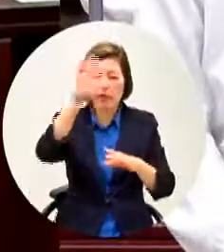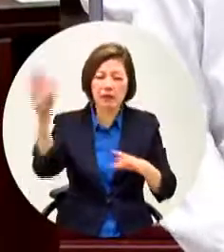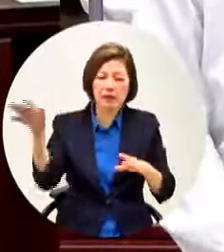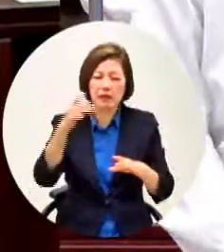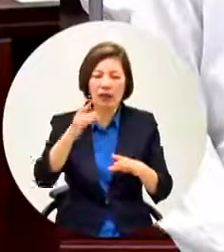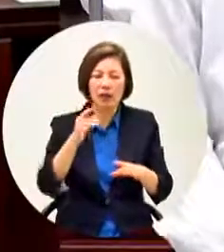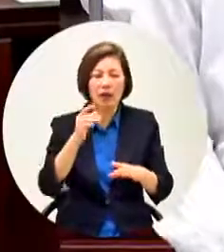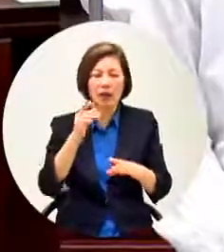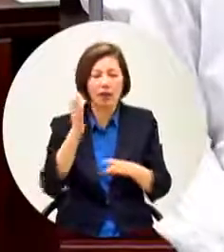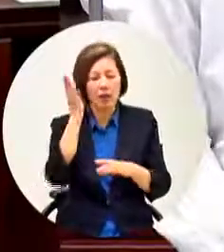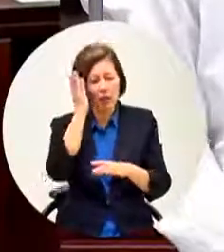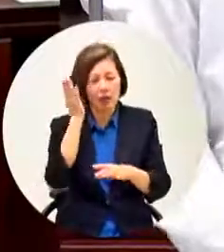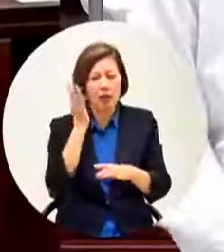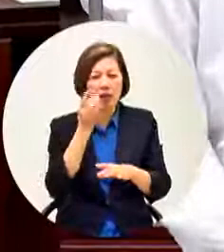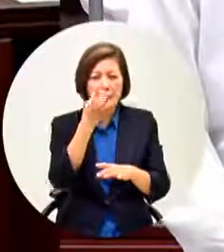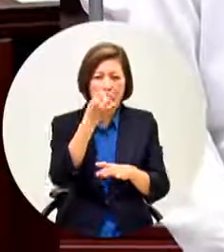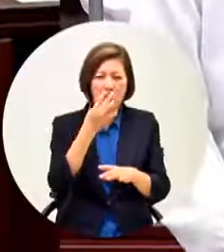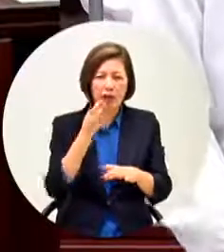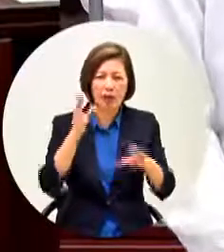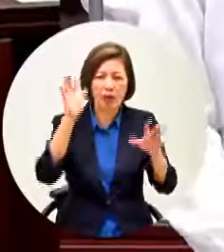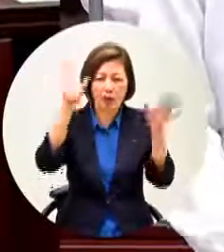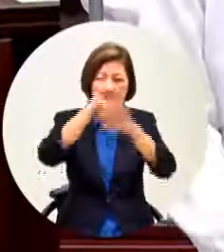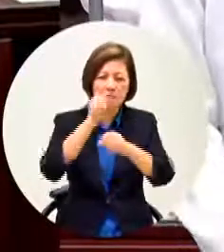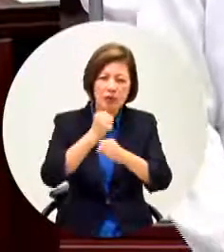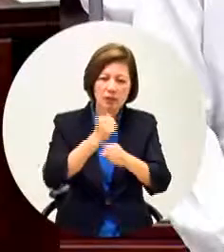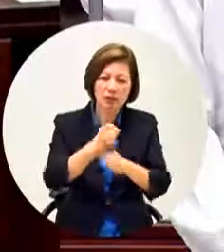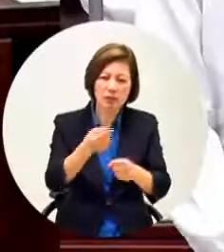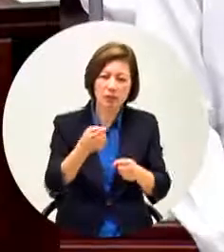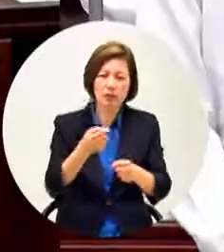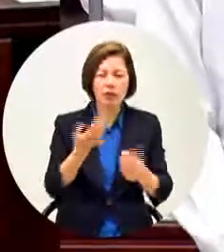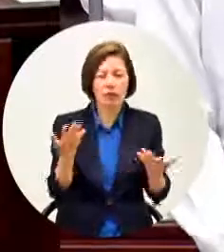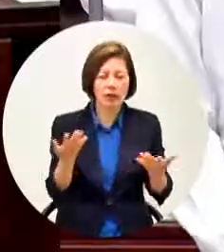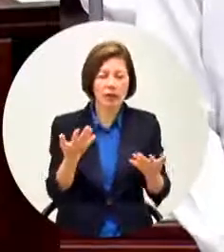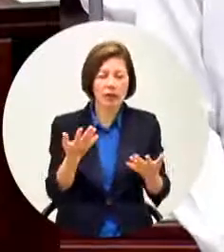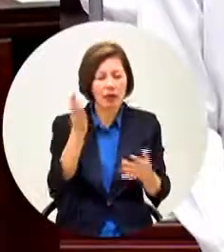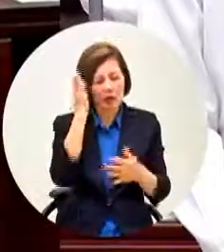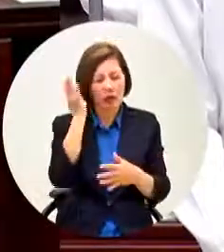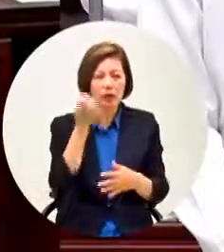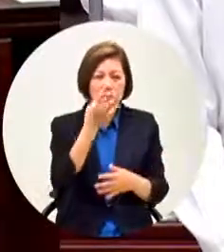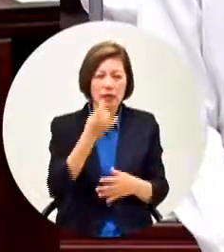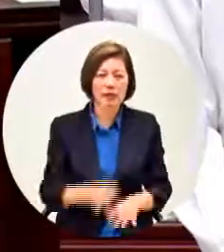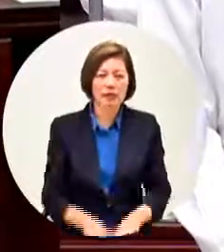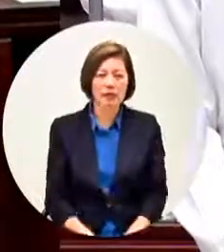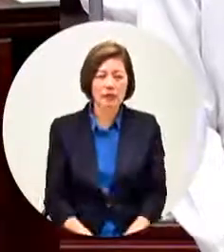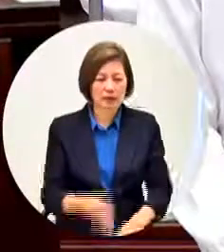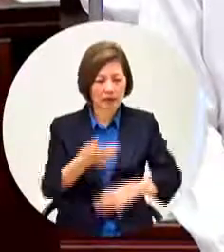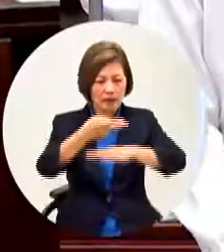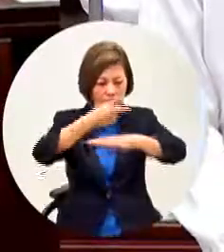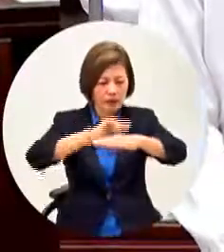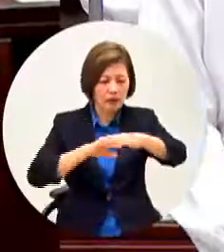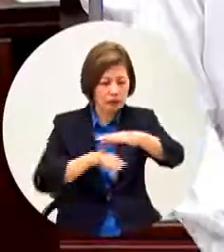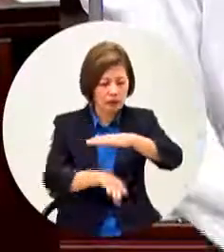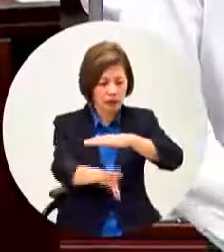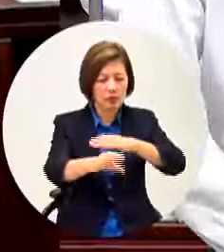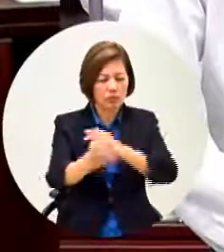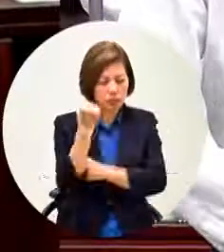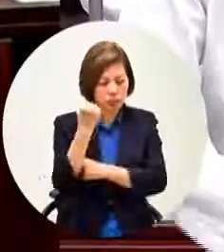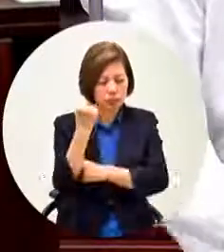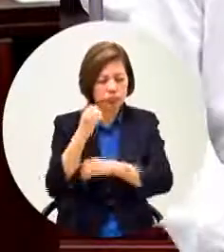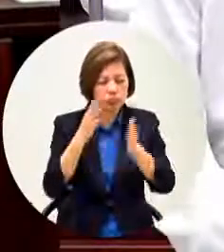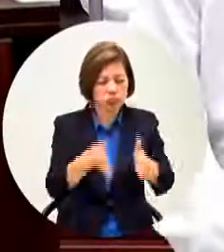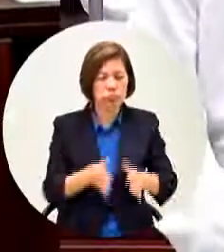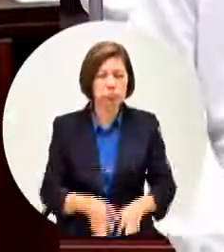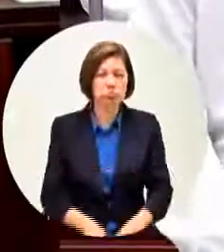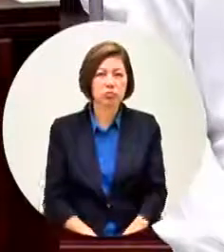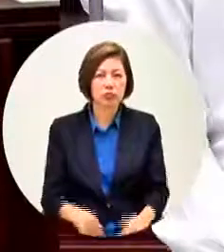了困。我是咪按朝向安尼地下化来努力啊，吼、哦、吼，安尼。 哎，我们到交通部去，我